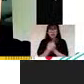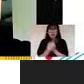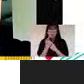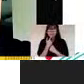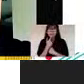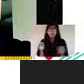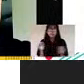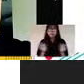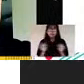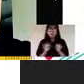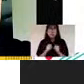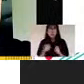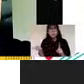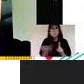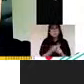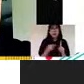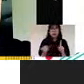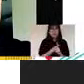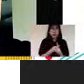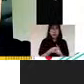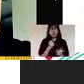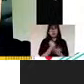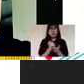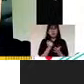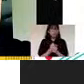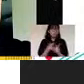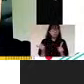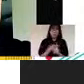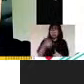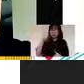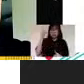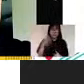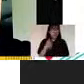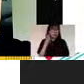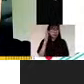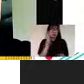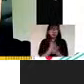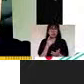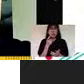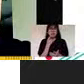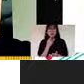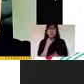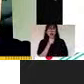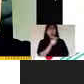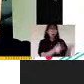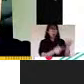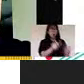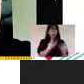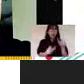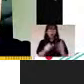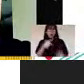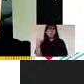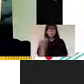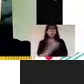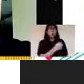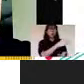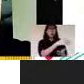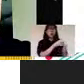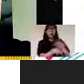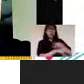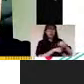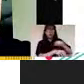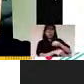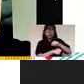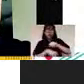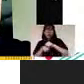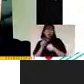mengenforce gitu secara keras, secara tegas terhadap berbagai pelaku pembobolan data, yang saya kira ini